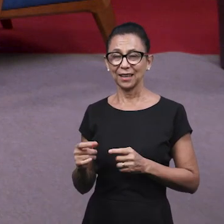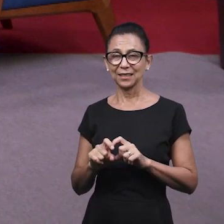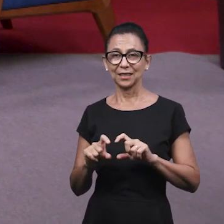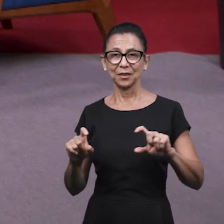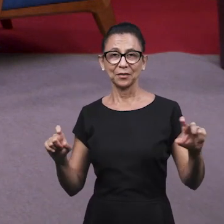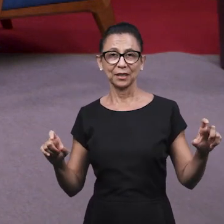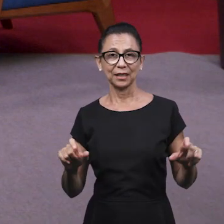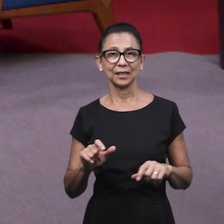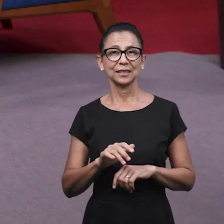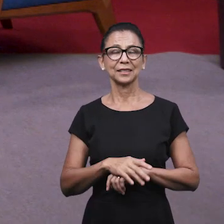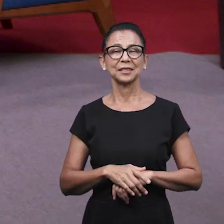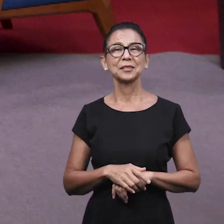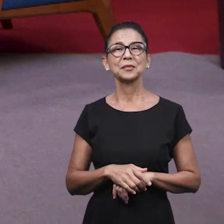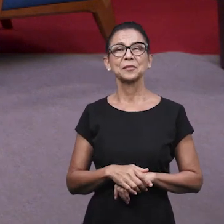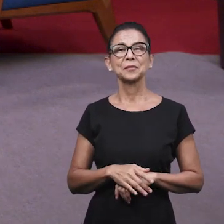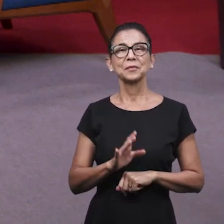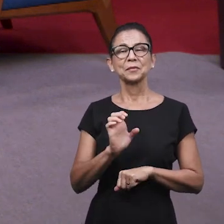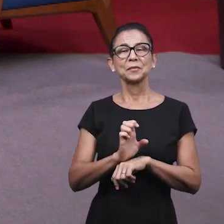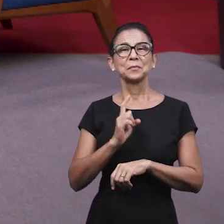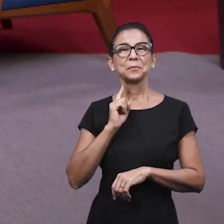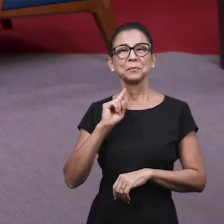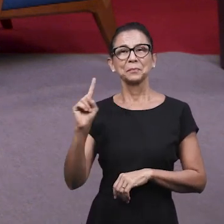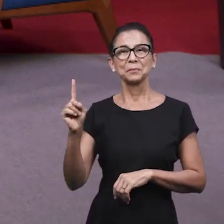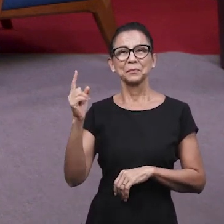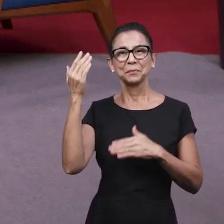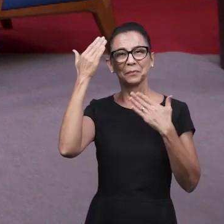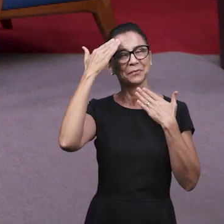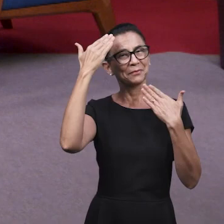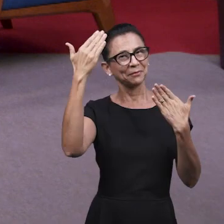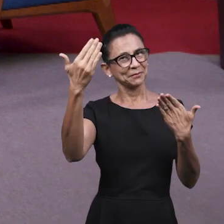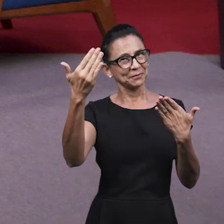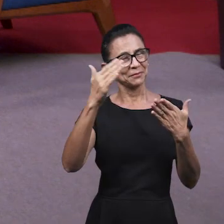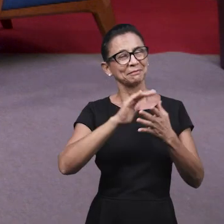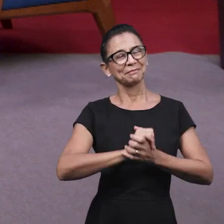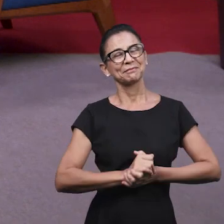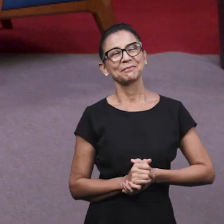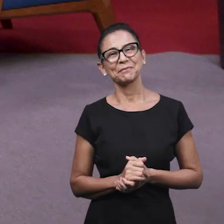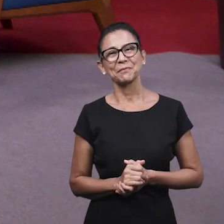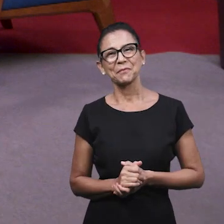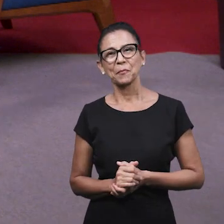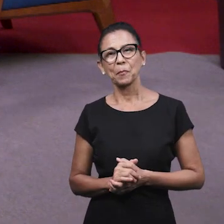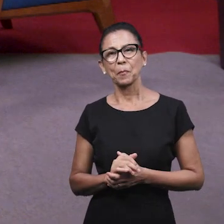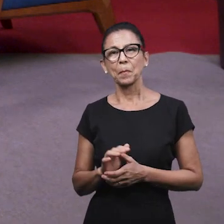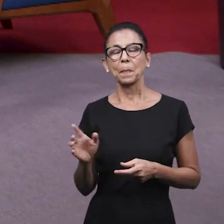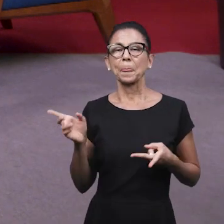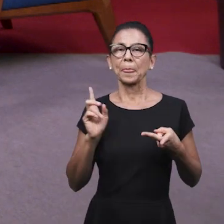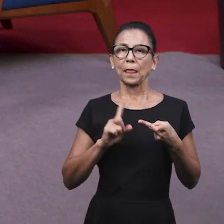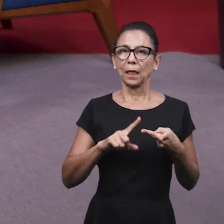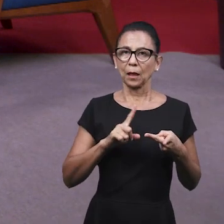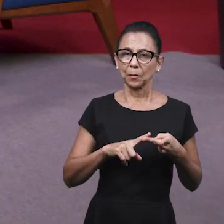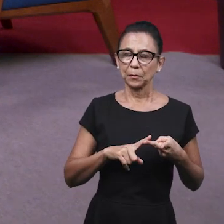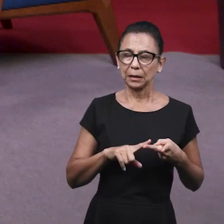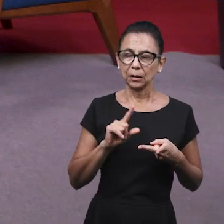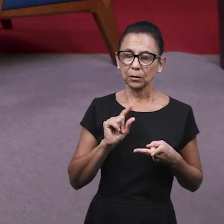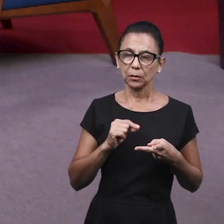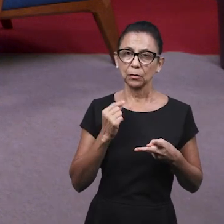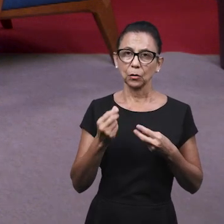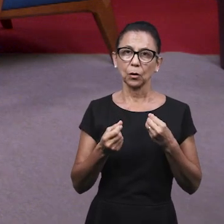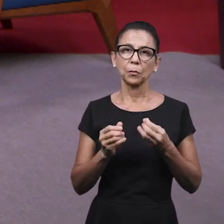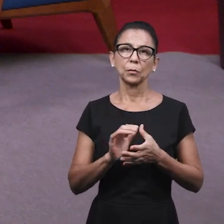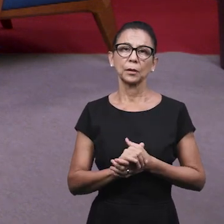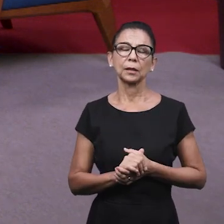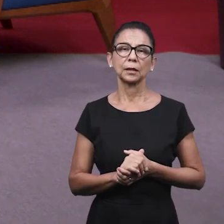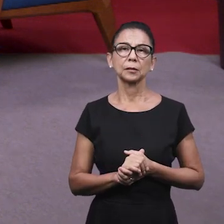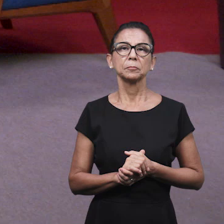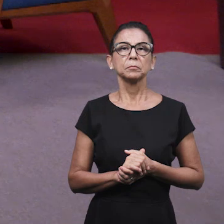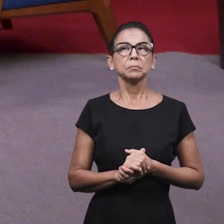envoyé par Luis Paulo de Pouso Alegre de Minas Gerais. Merci, Luis, pour votre message. Une autre manière de vous envoyer